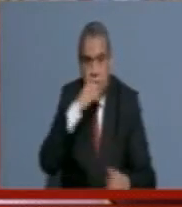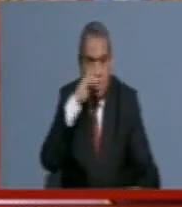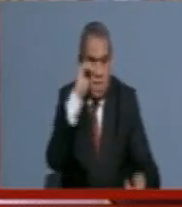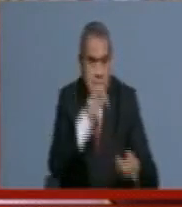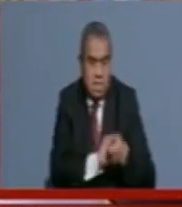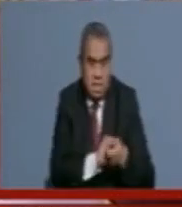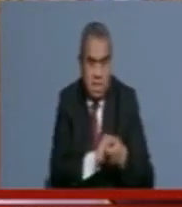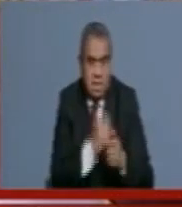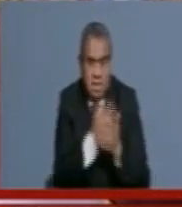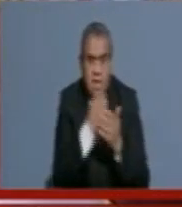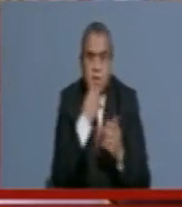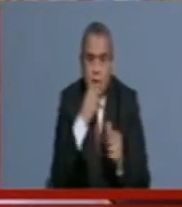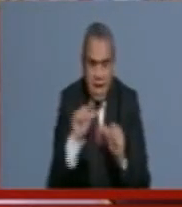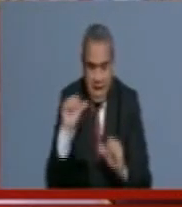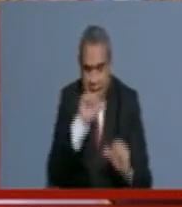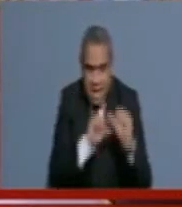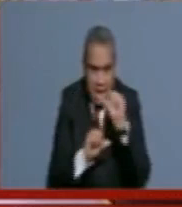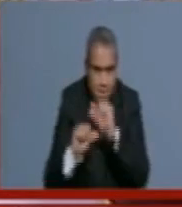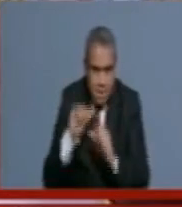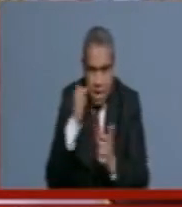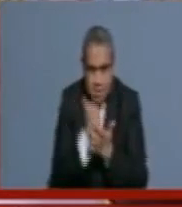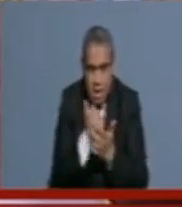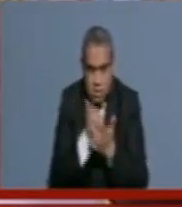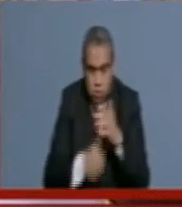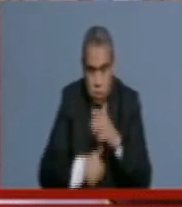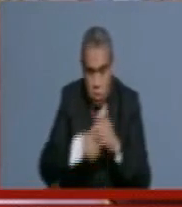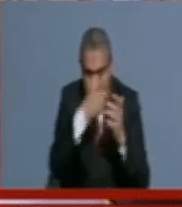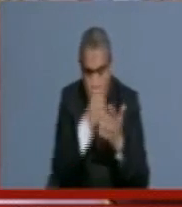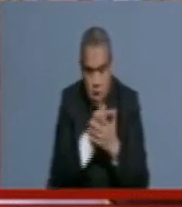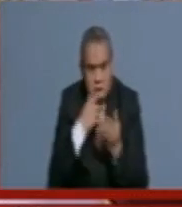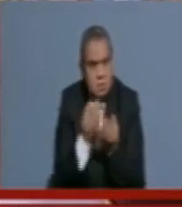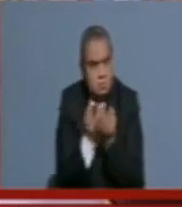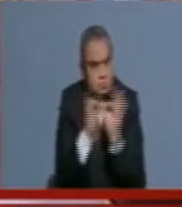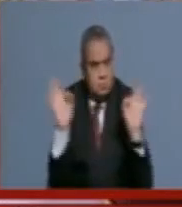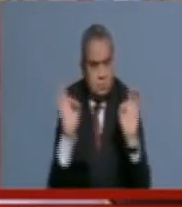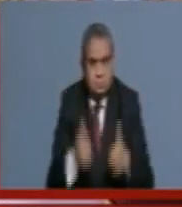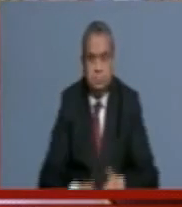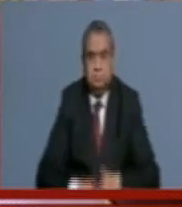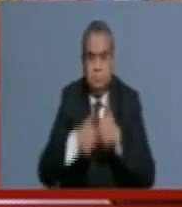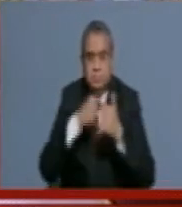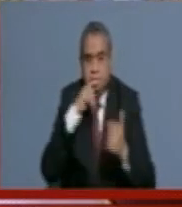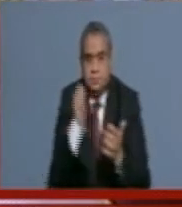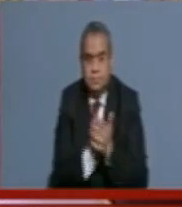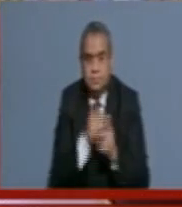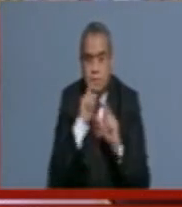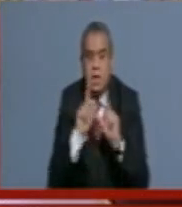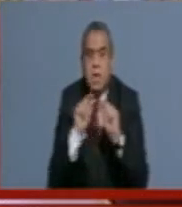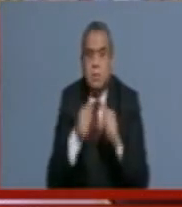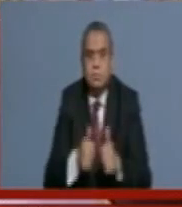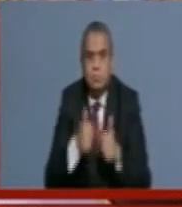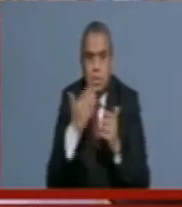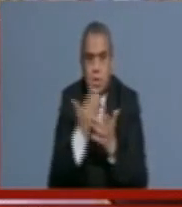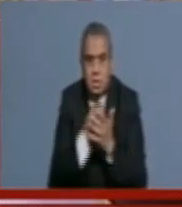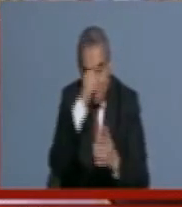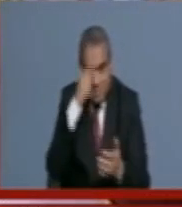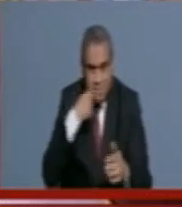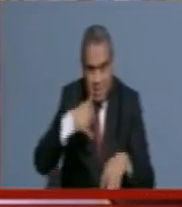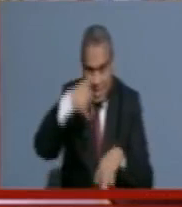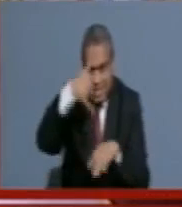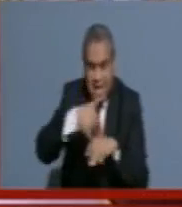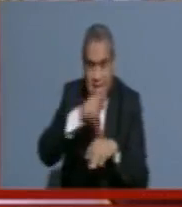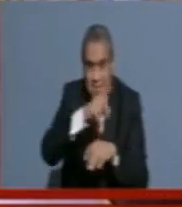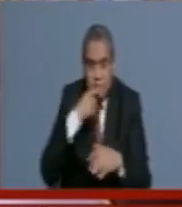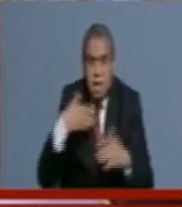الكيمياء بعد مراجعه المواصفات وتاكدنا من سلامتها الصحيه على المواطن، عشان ما يبقاش فيه اي نوع من